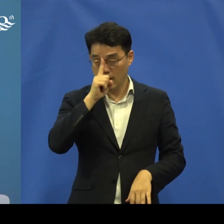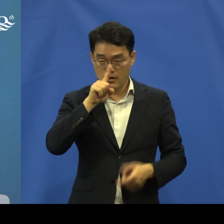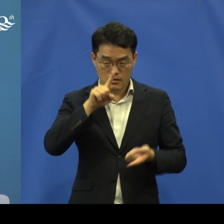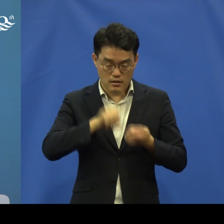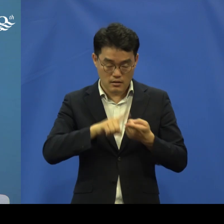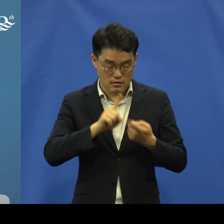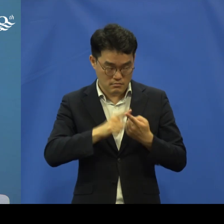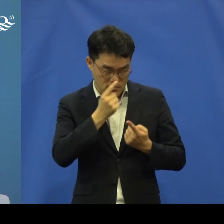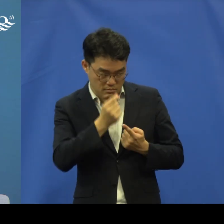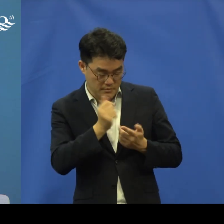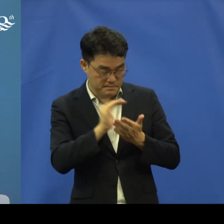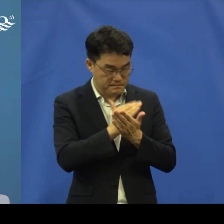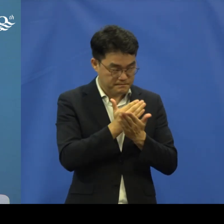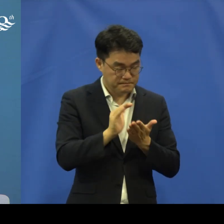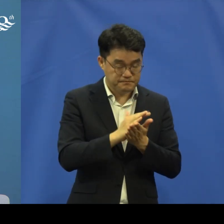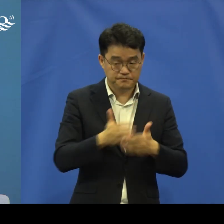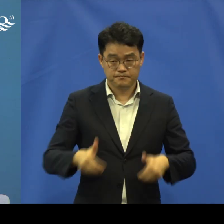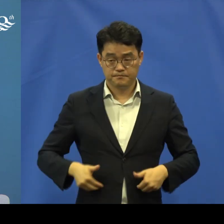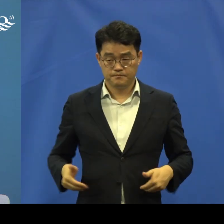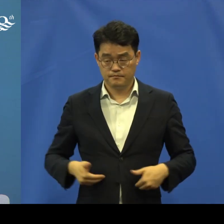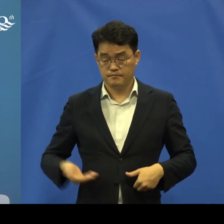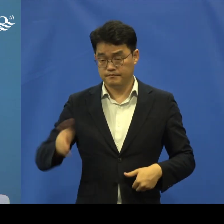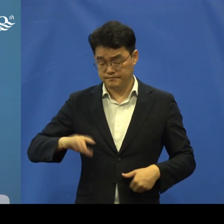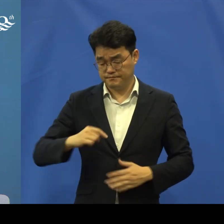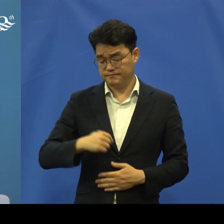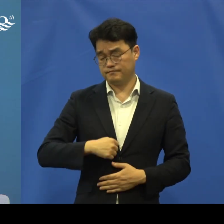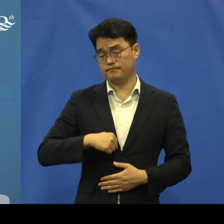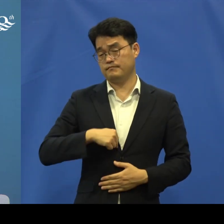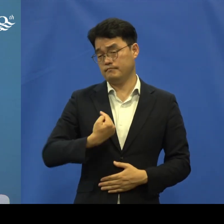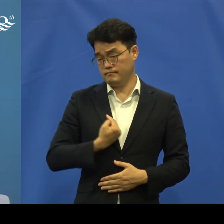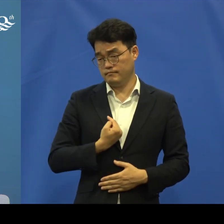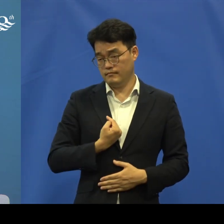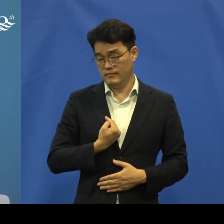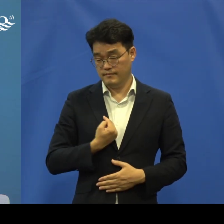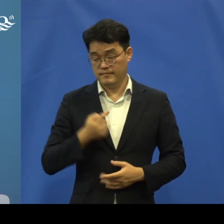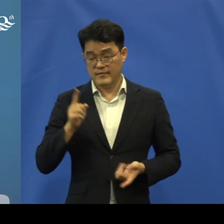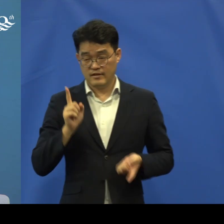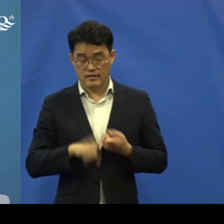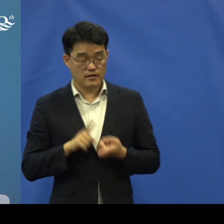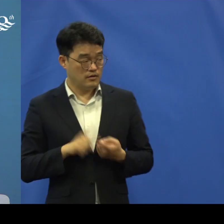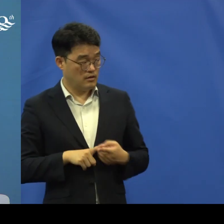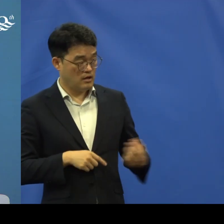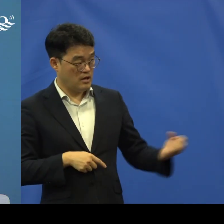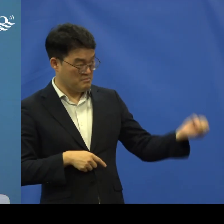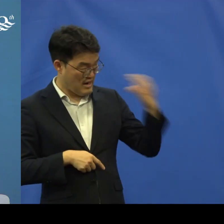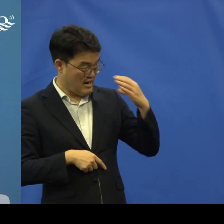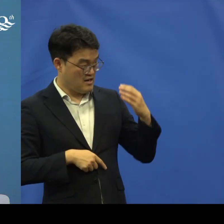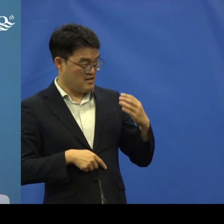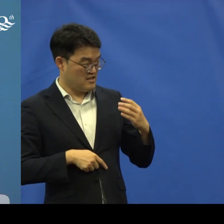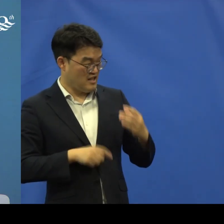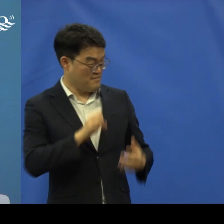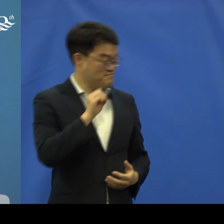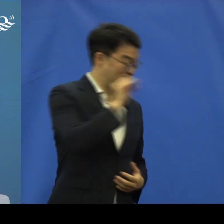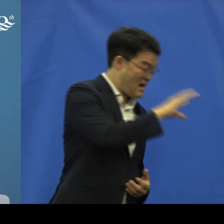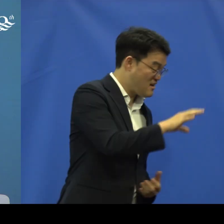그러나 자신에 대해서 자신을 변호하는 데에 대해서 너무 예민할 필요는 없어요.